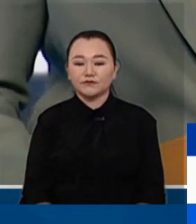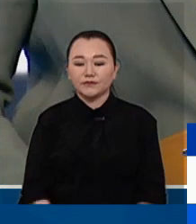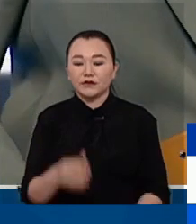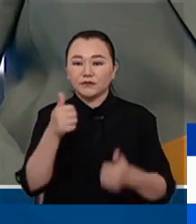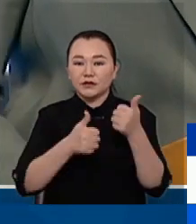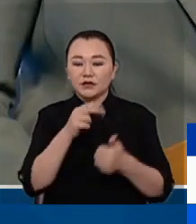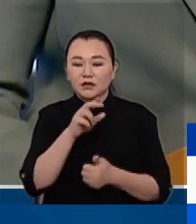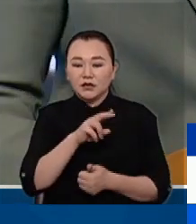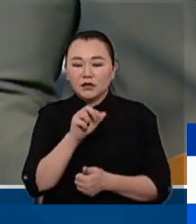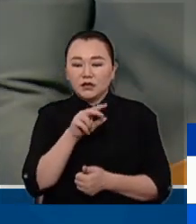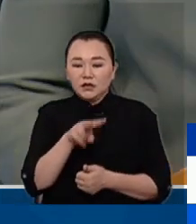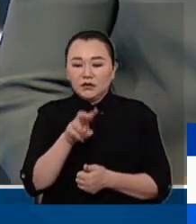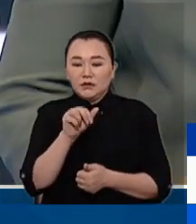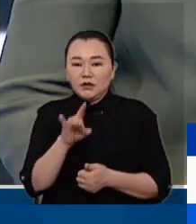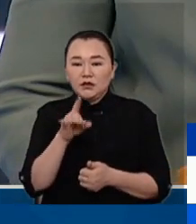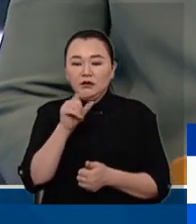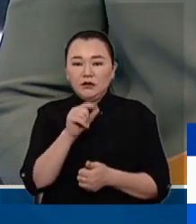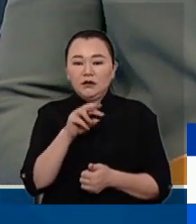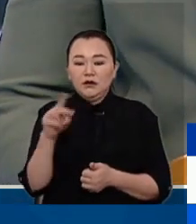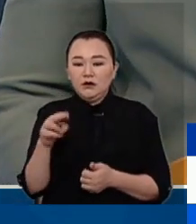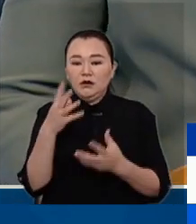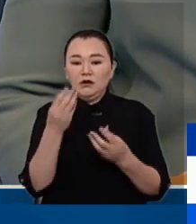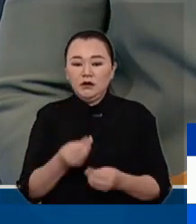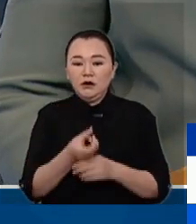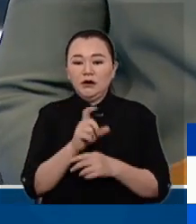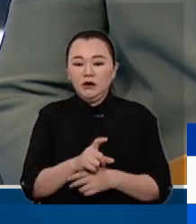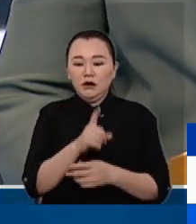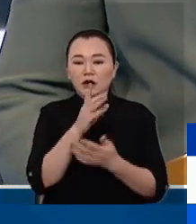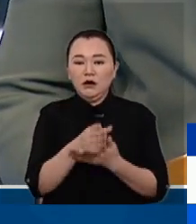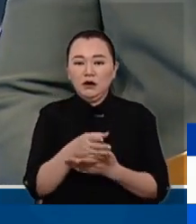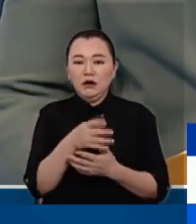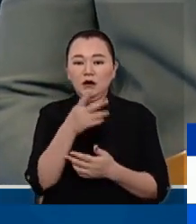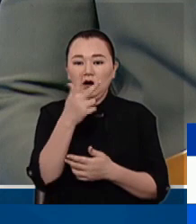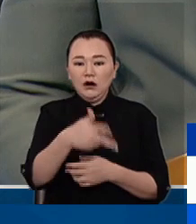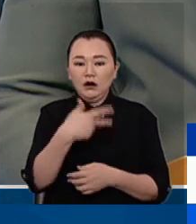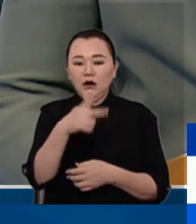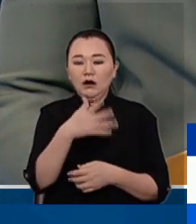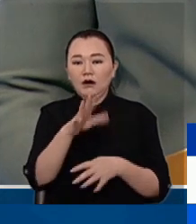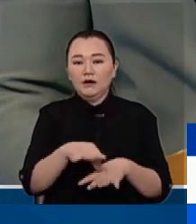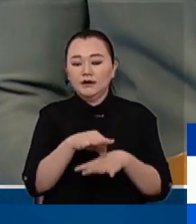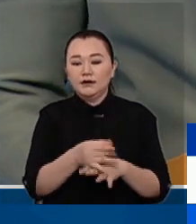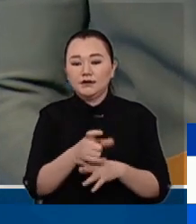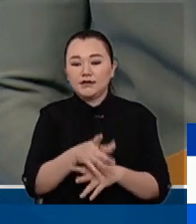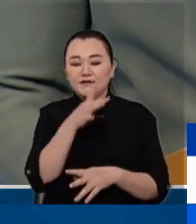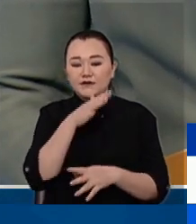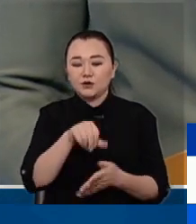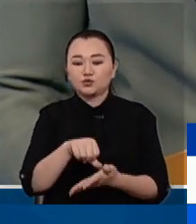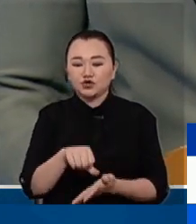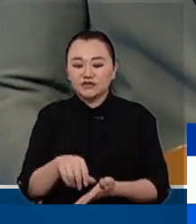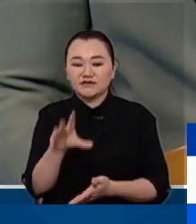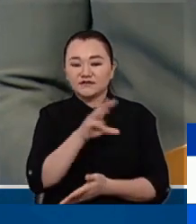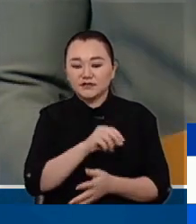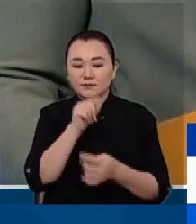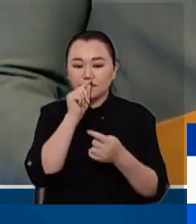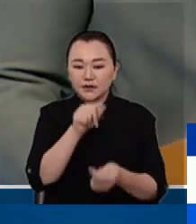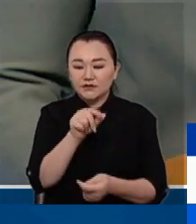Батыл пар дүйсенбі жұма аралығында күнделікті тікелей эфирде тұп-тура 3 сағат болады. Осы аралықта жоба қатысушылары